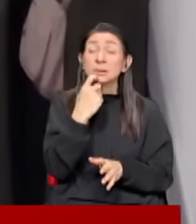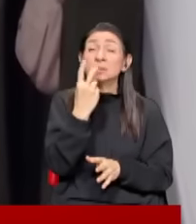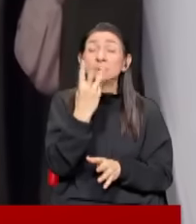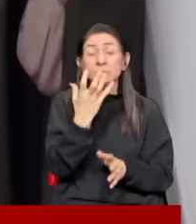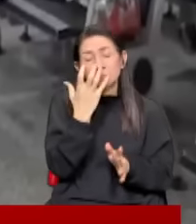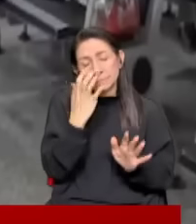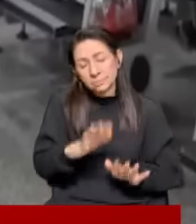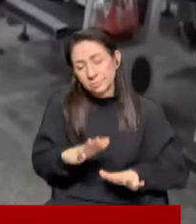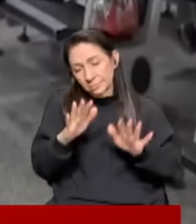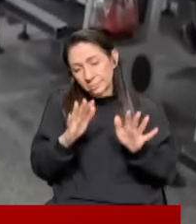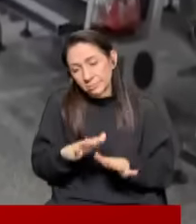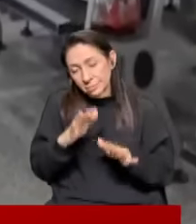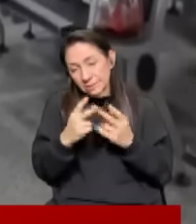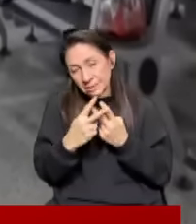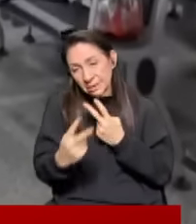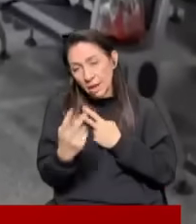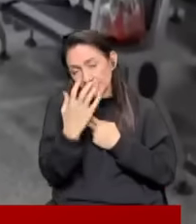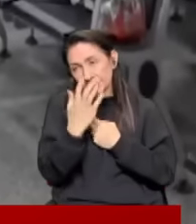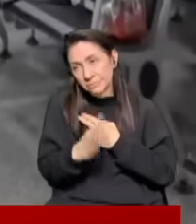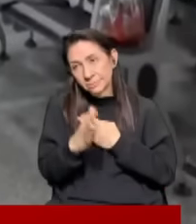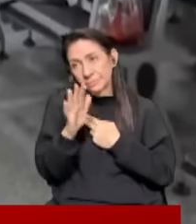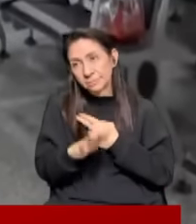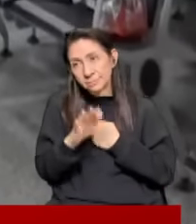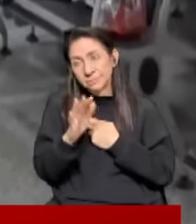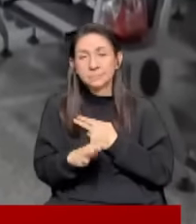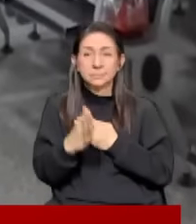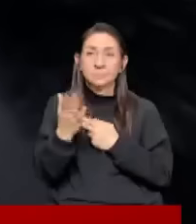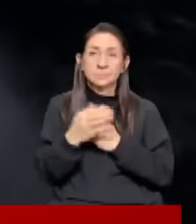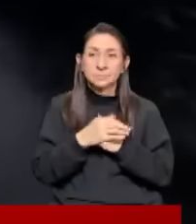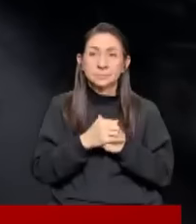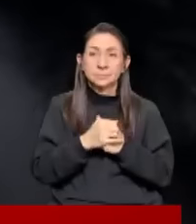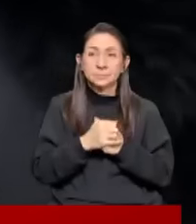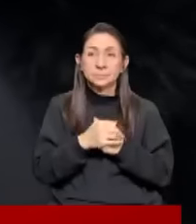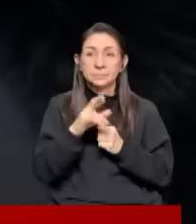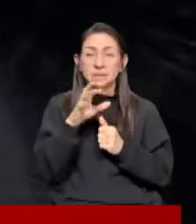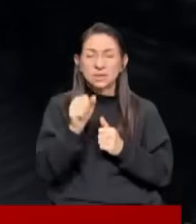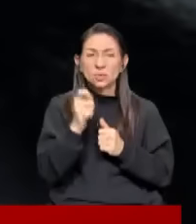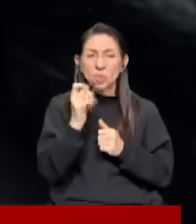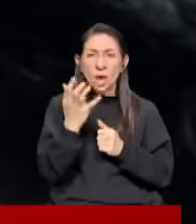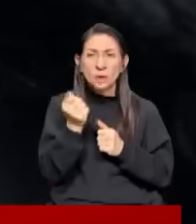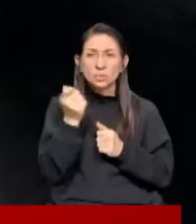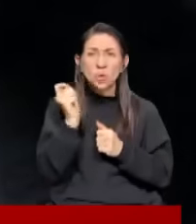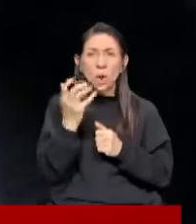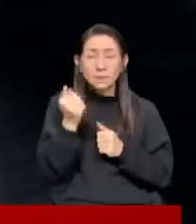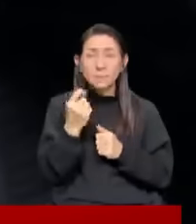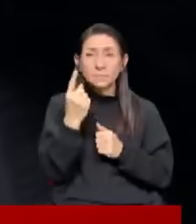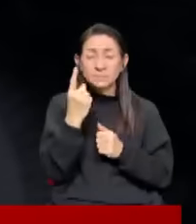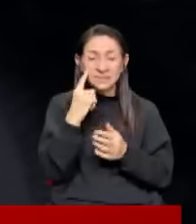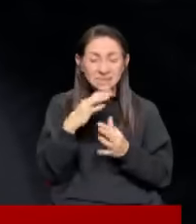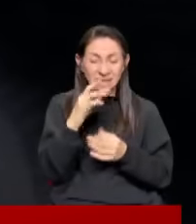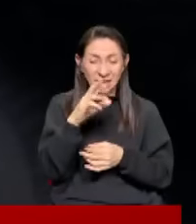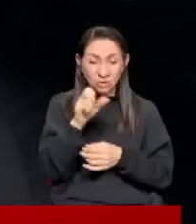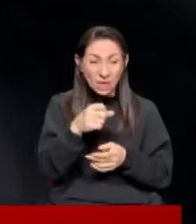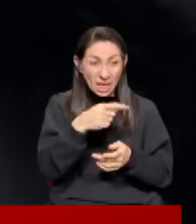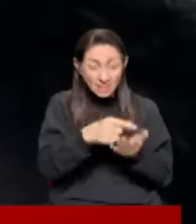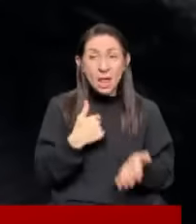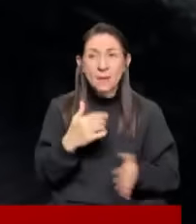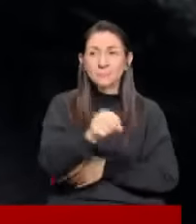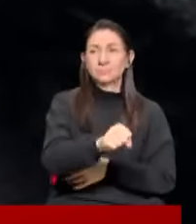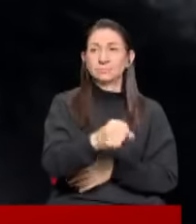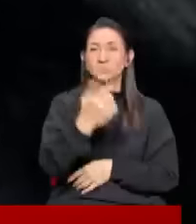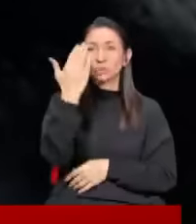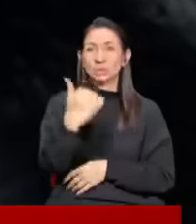yıllarca kendilerine sıra gelmesini, randevuları bekliyorlar. Randevu zor aldım, çok zor aldım. Bir kişi randevusunu iptal edince